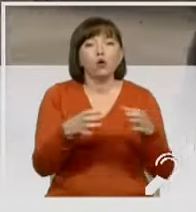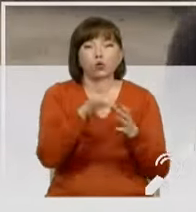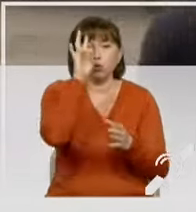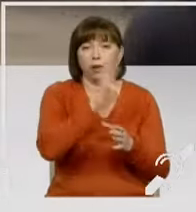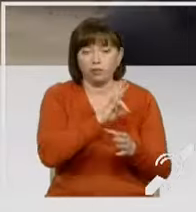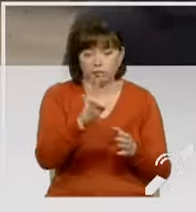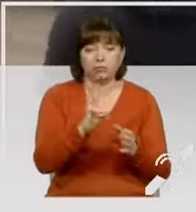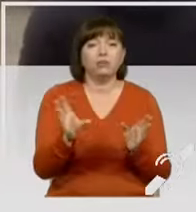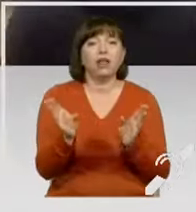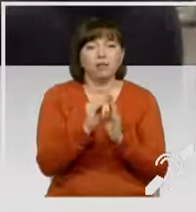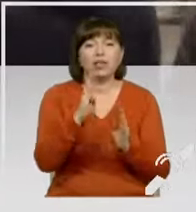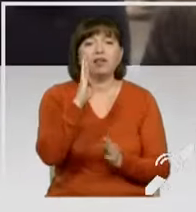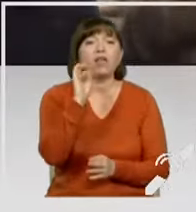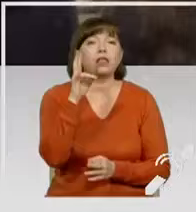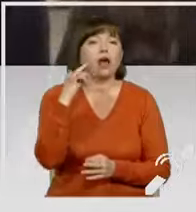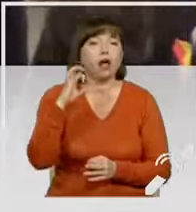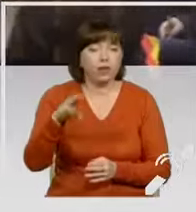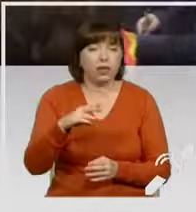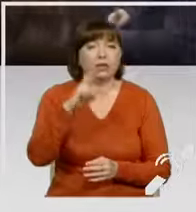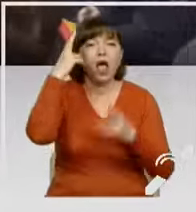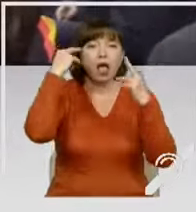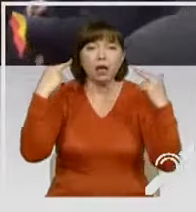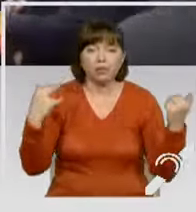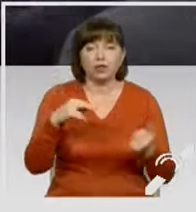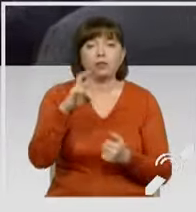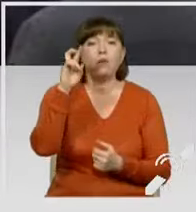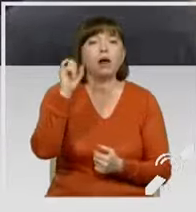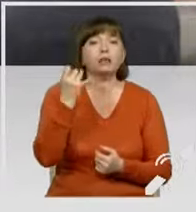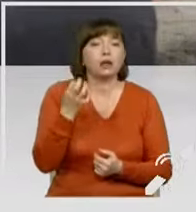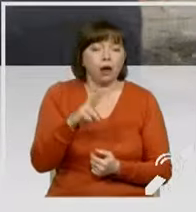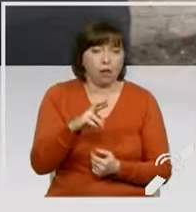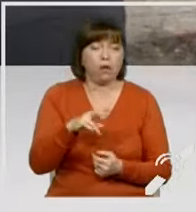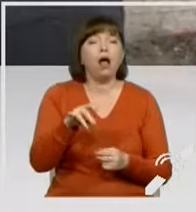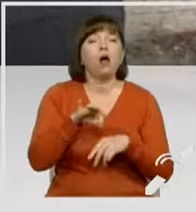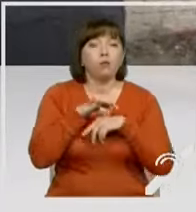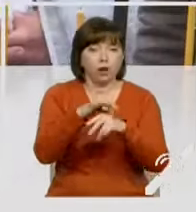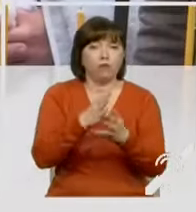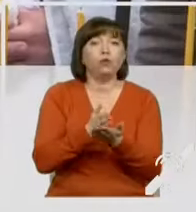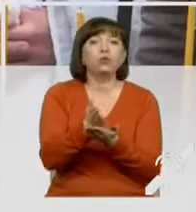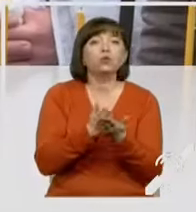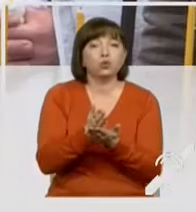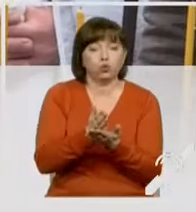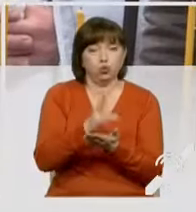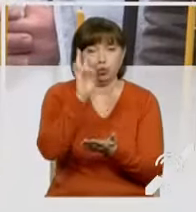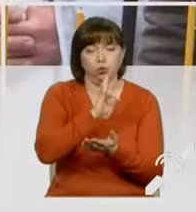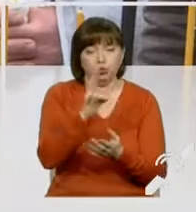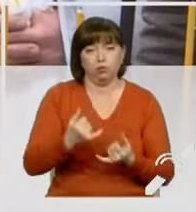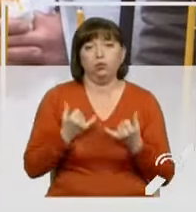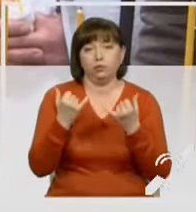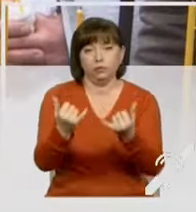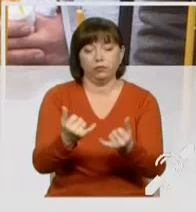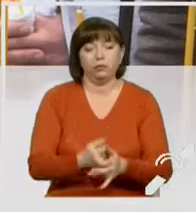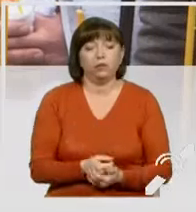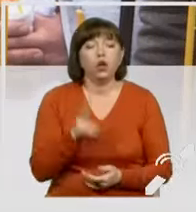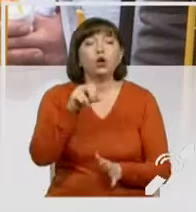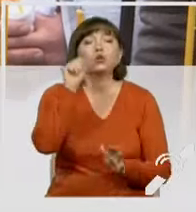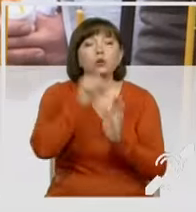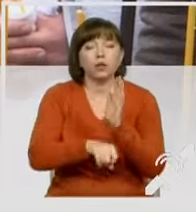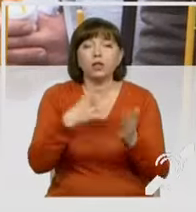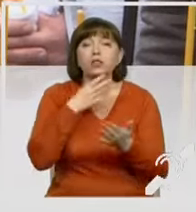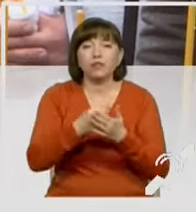cu preasfințitul părinte Veniamin, episcopul Basarabiei de Sud, a ținut o slujbă de pomenire. Care s-au jertfit pentru apărarea patriei